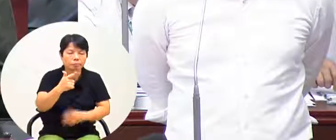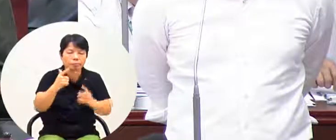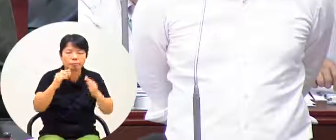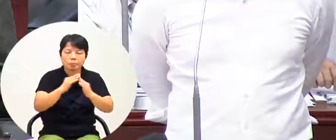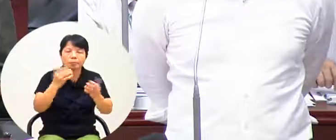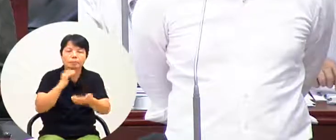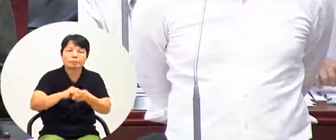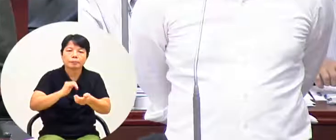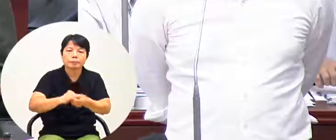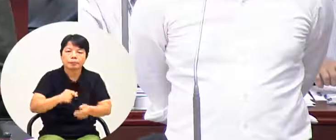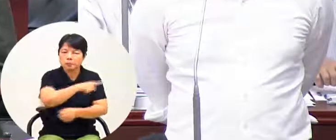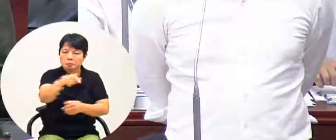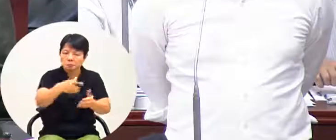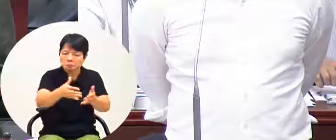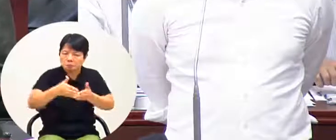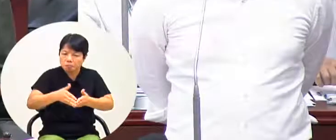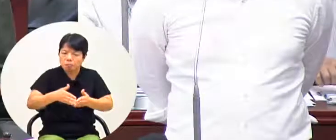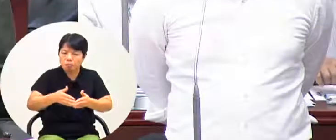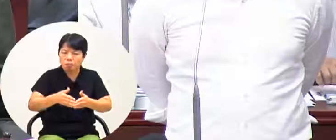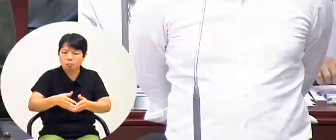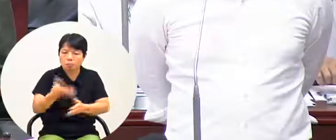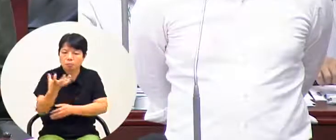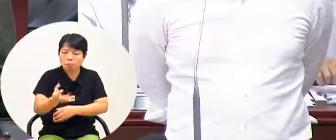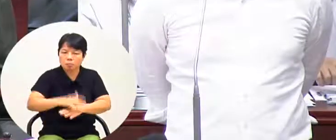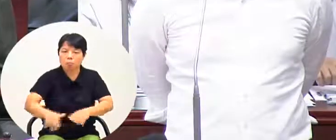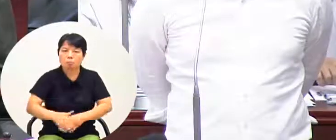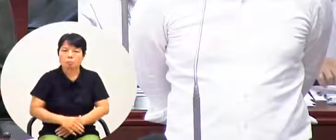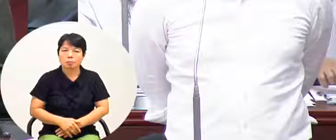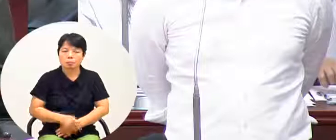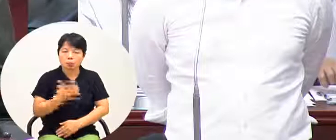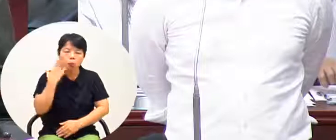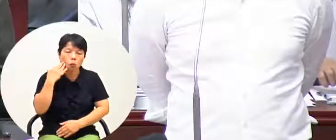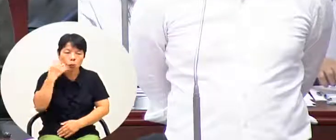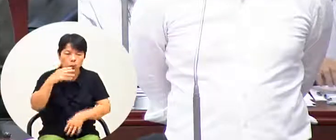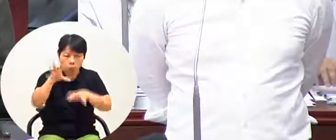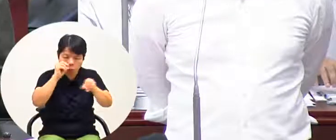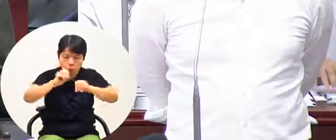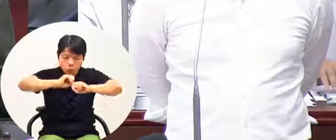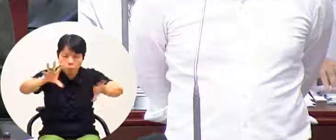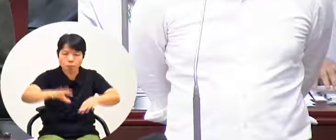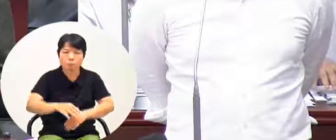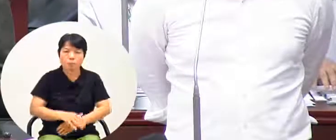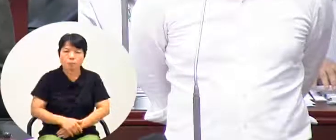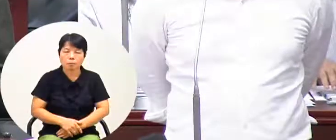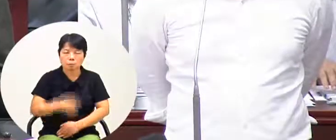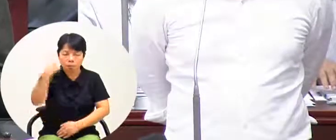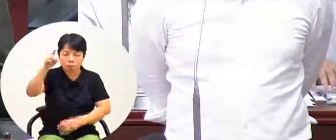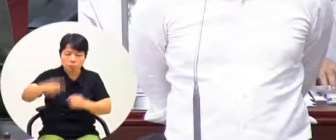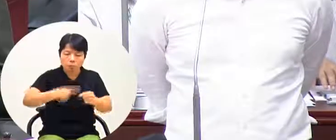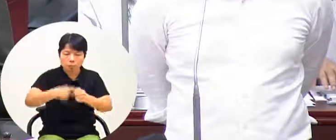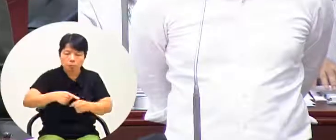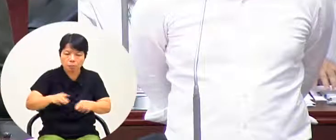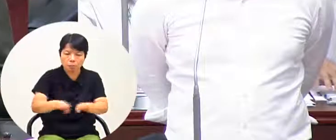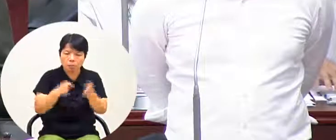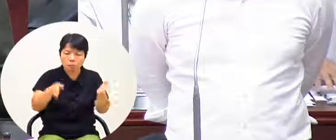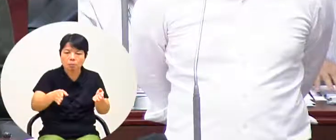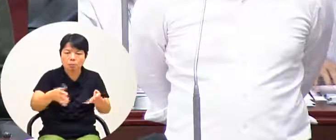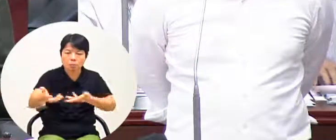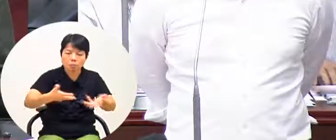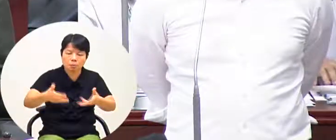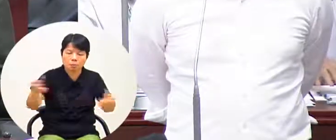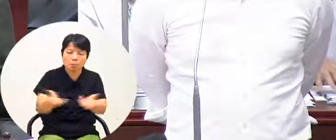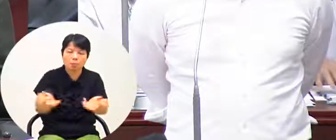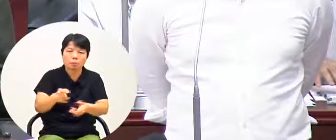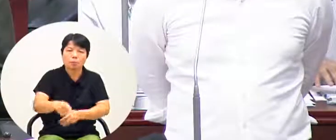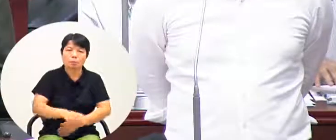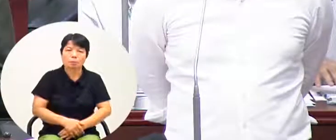所以我想说，如果你把这些讯息，而且你明天要做这些，明年你要开始做这些事情了，是不是能够广为透过各